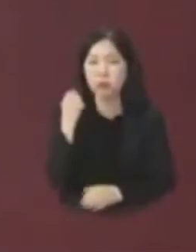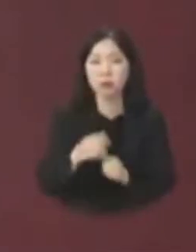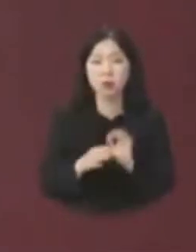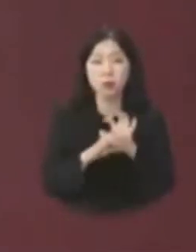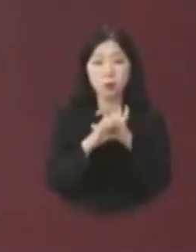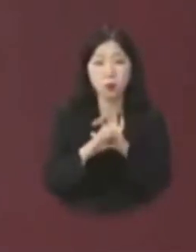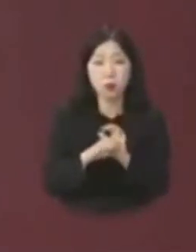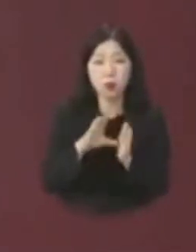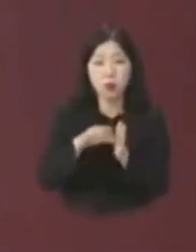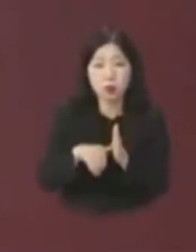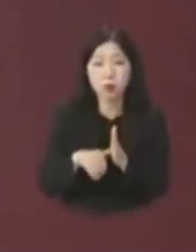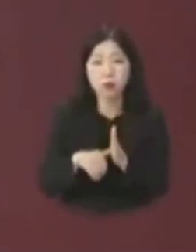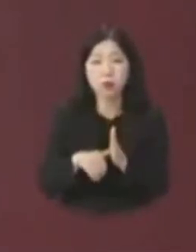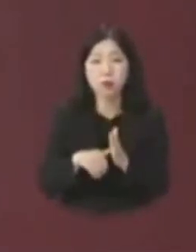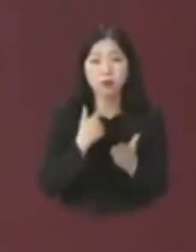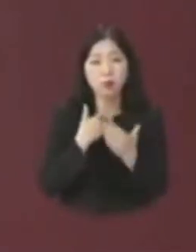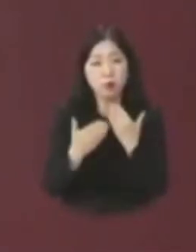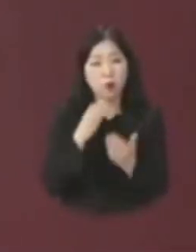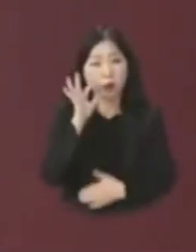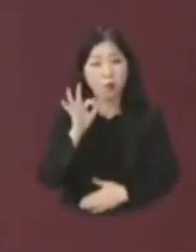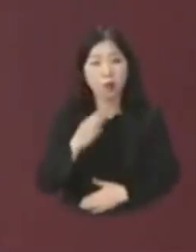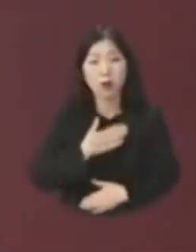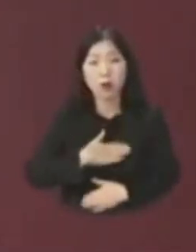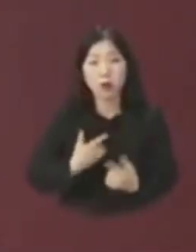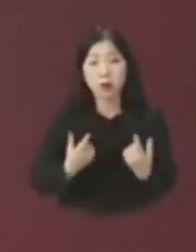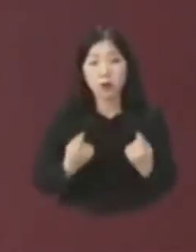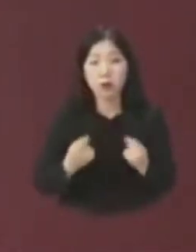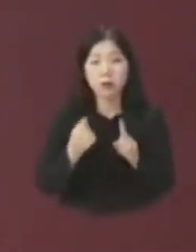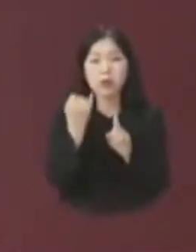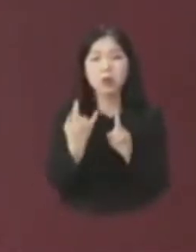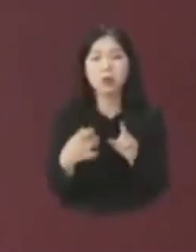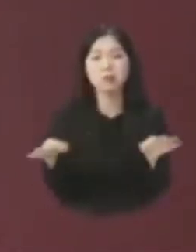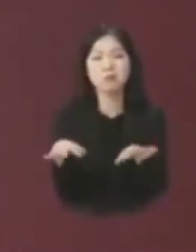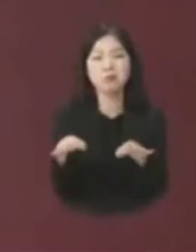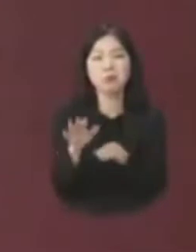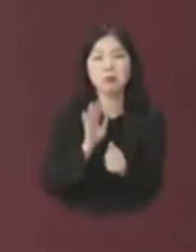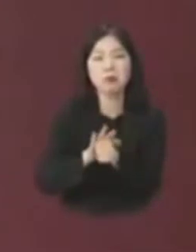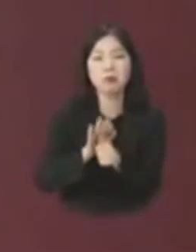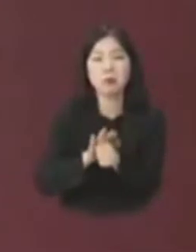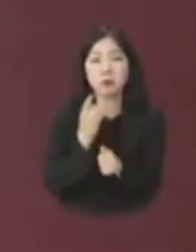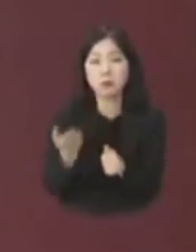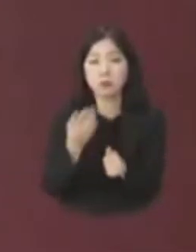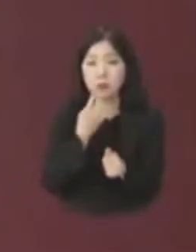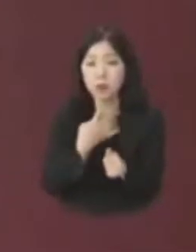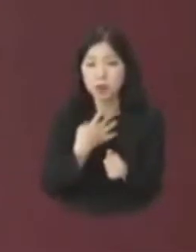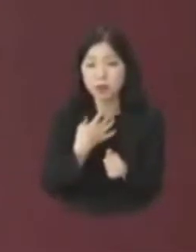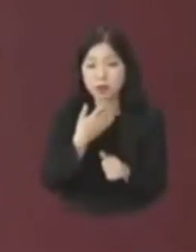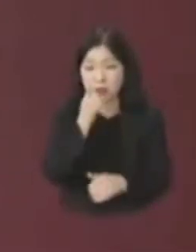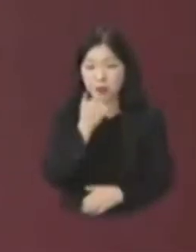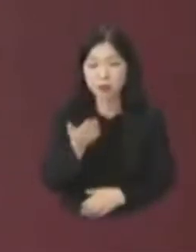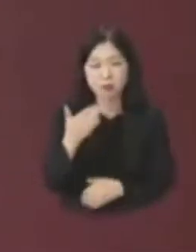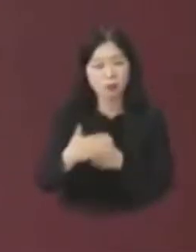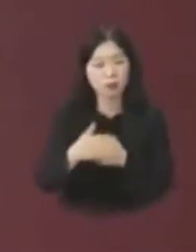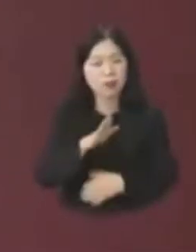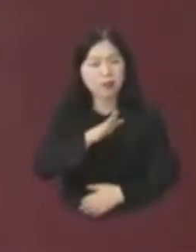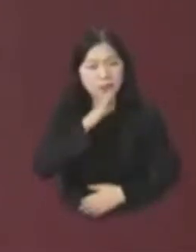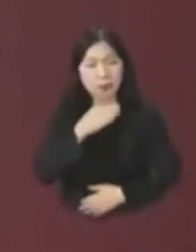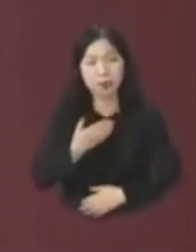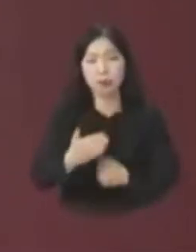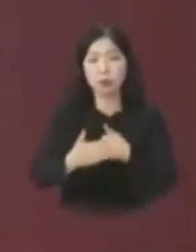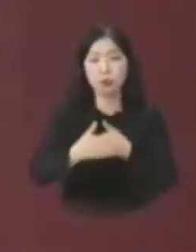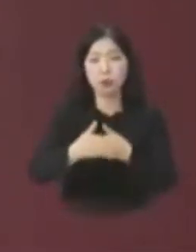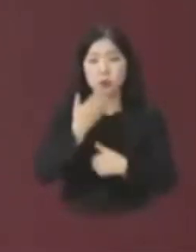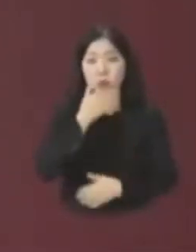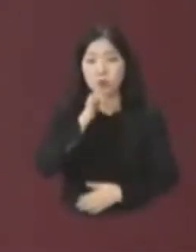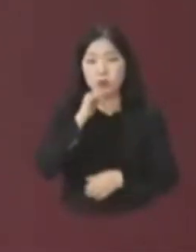코로나 사태를 겪으면서 보셨듯이 그냥 일회성 지원, 스파스 지원만 있었지 체계적으로 이분들에게 도움을 주는 그런